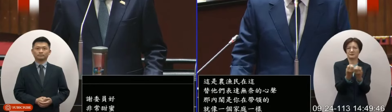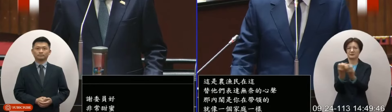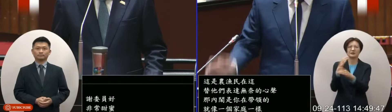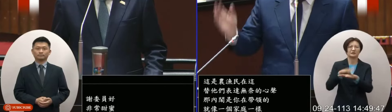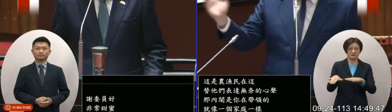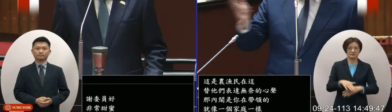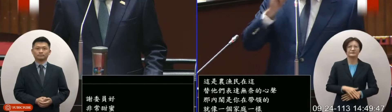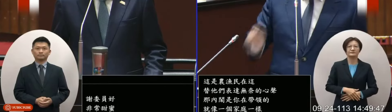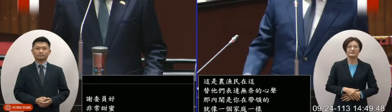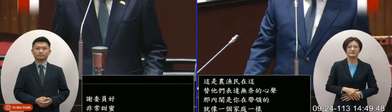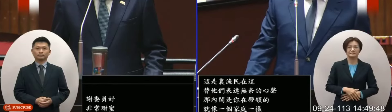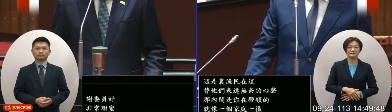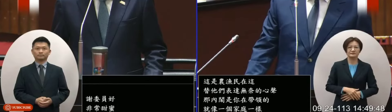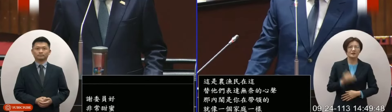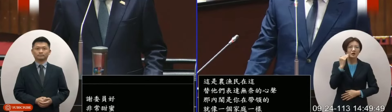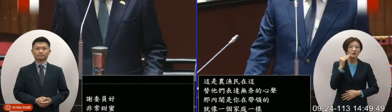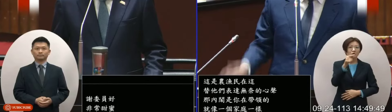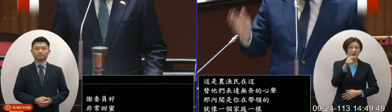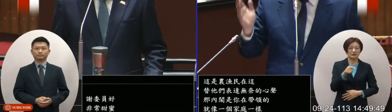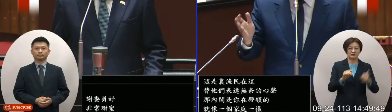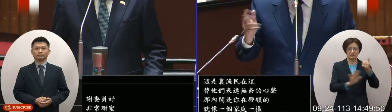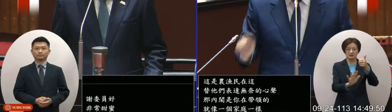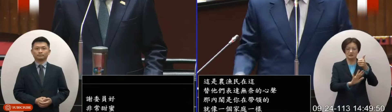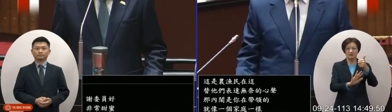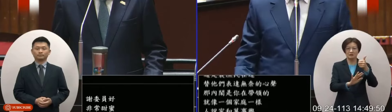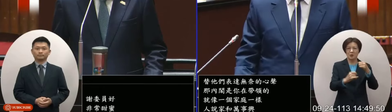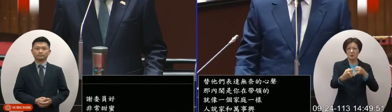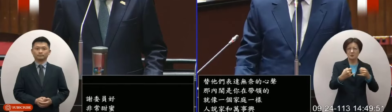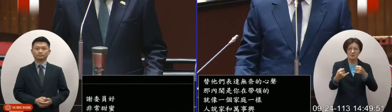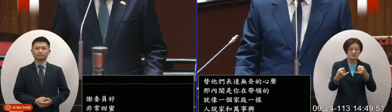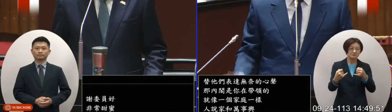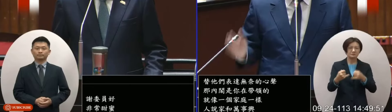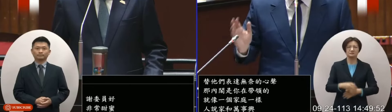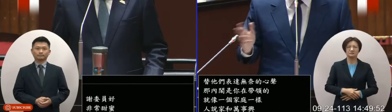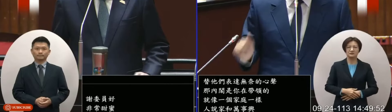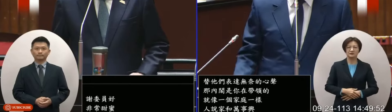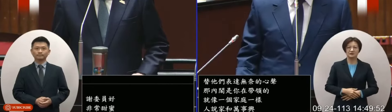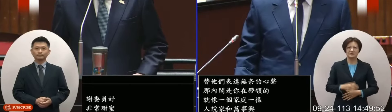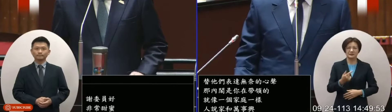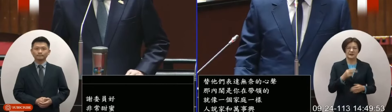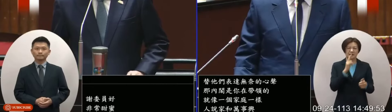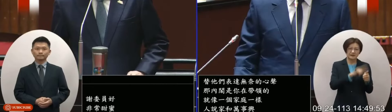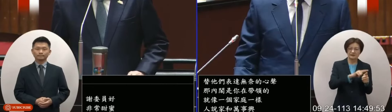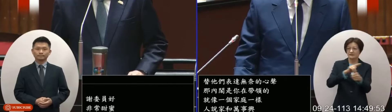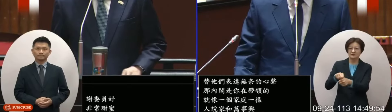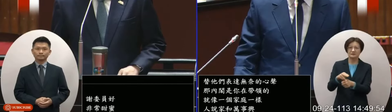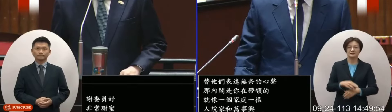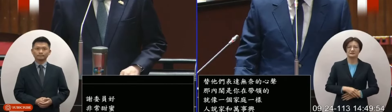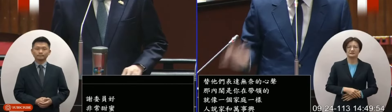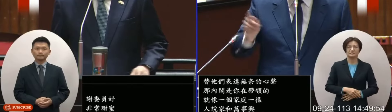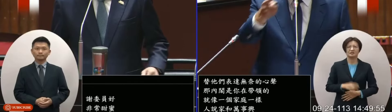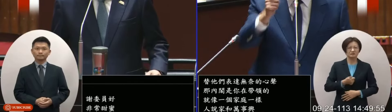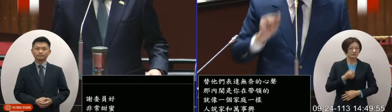如果你的个人互相定过，互相相杀，其